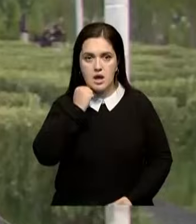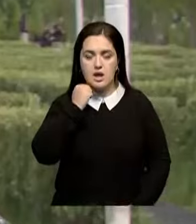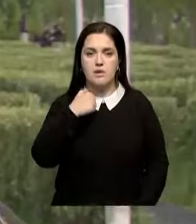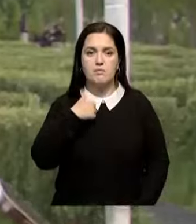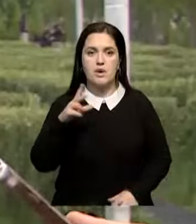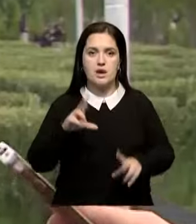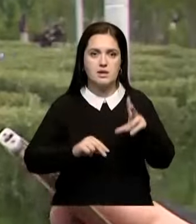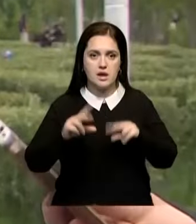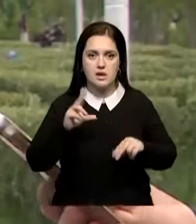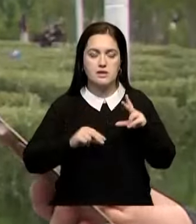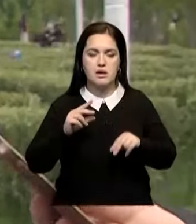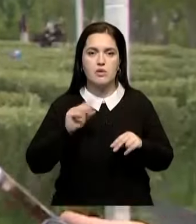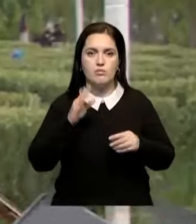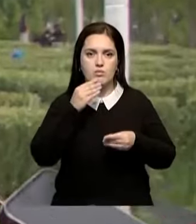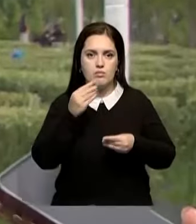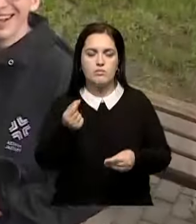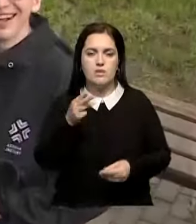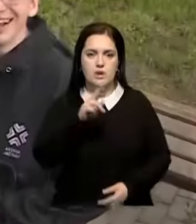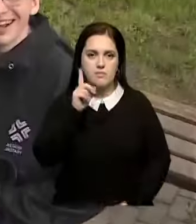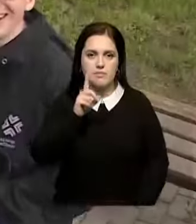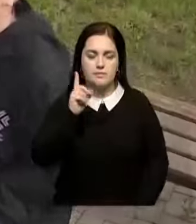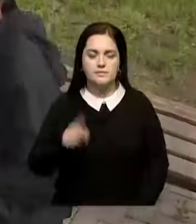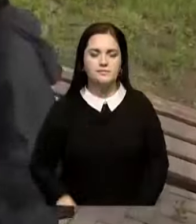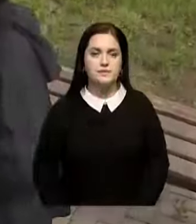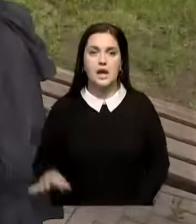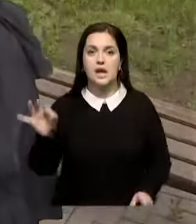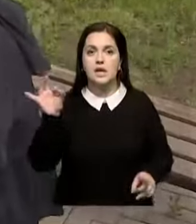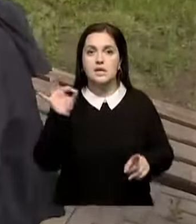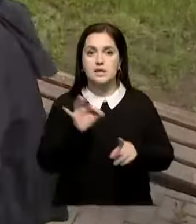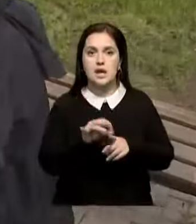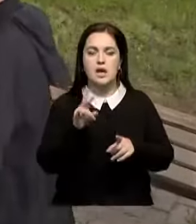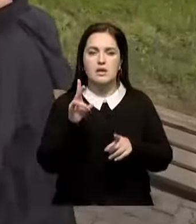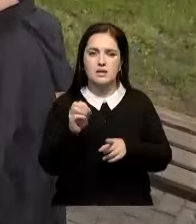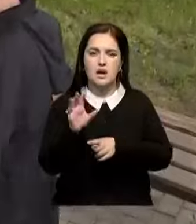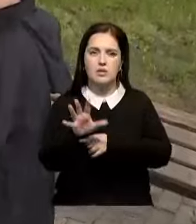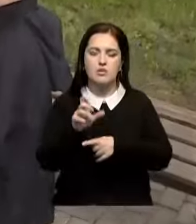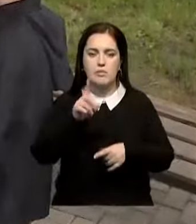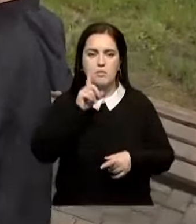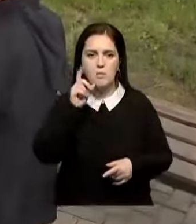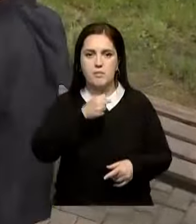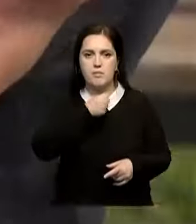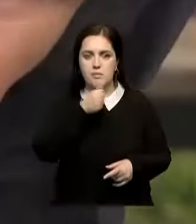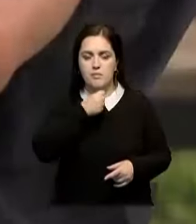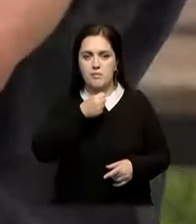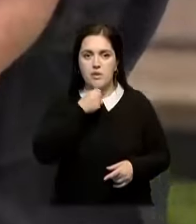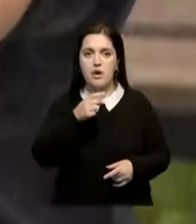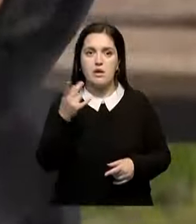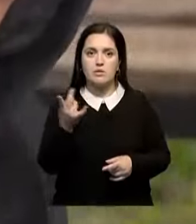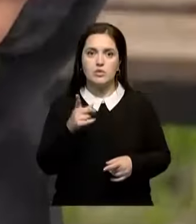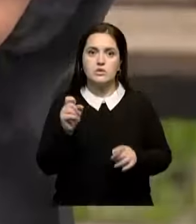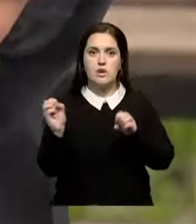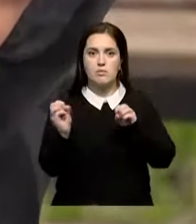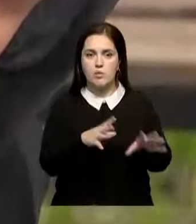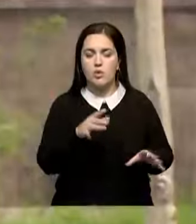надеемся, что наша акция станет мотивацией для молодежи. Цель акции – не осуждать молодежь и подростков, а поощрять их за то, что они